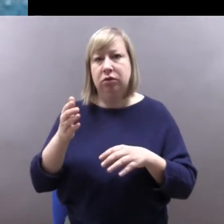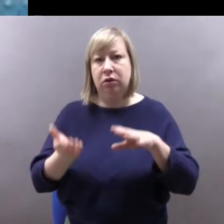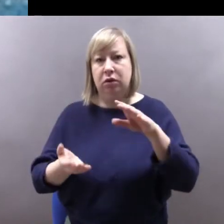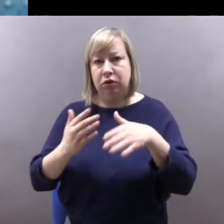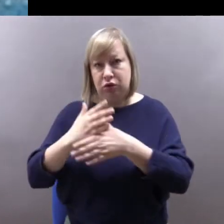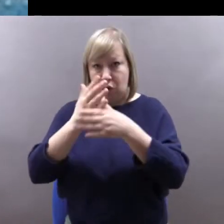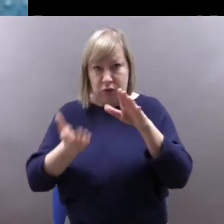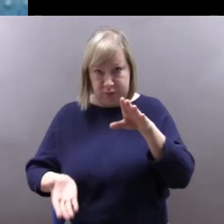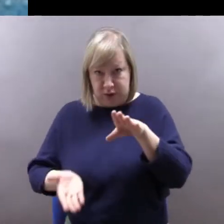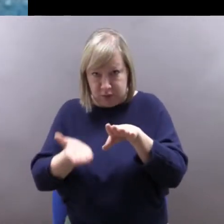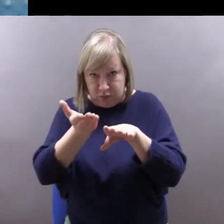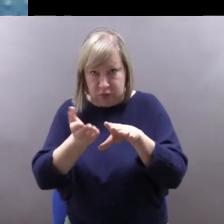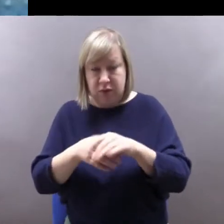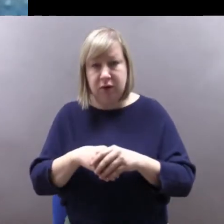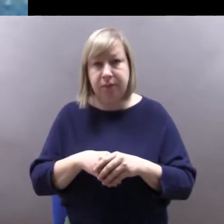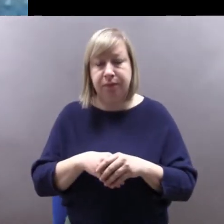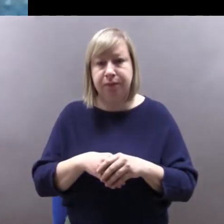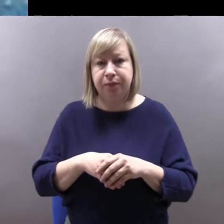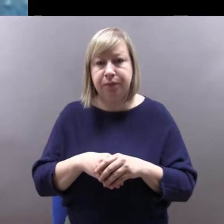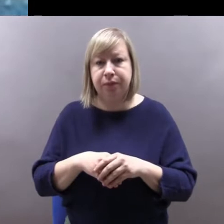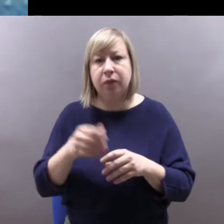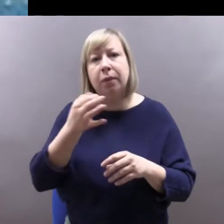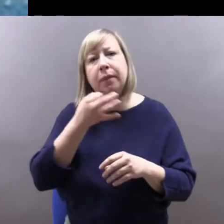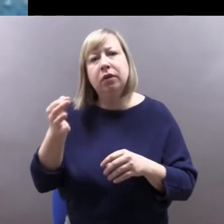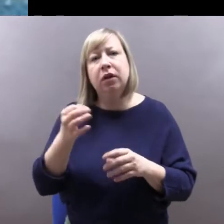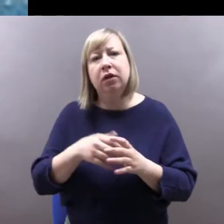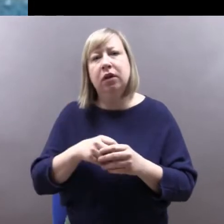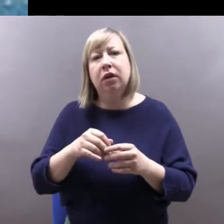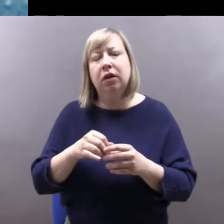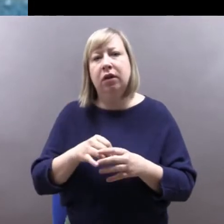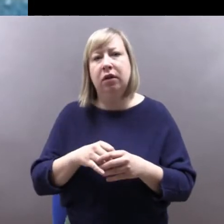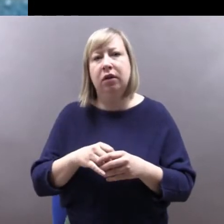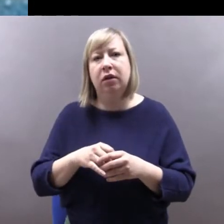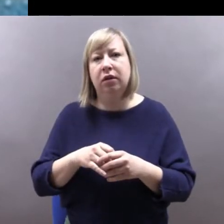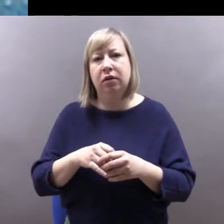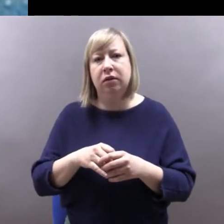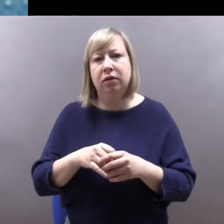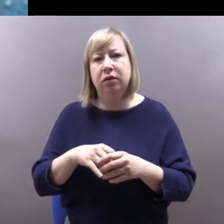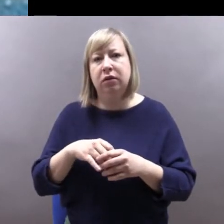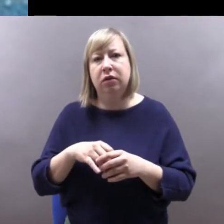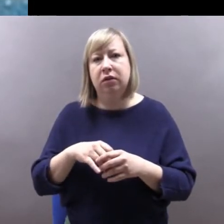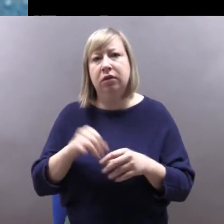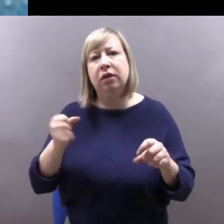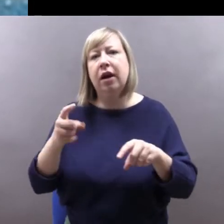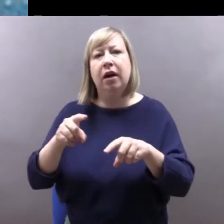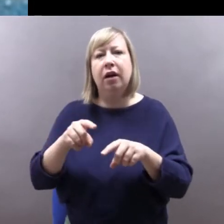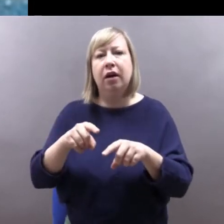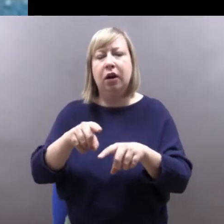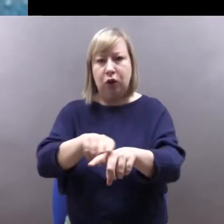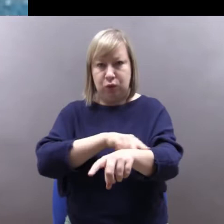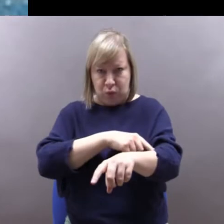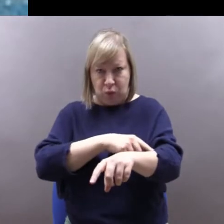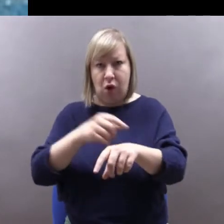masz tą platformę przyschodową. To dwa pytania do ciebie. Jak długo zajmuje ci